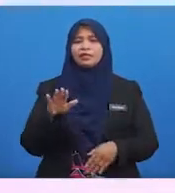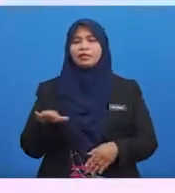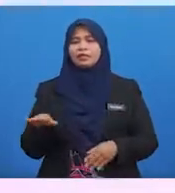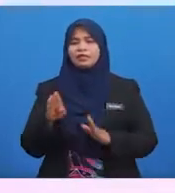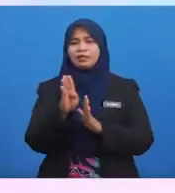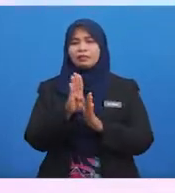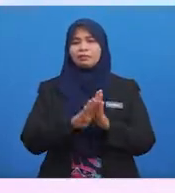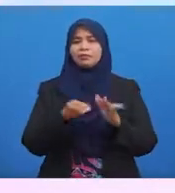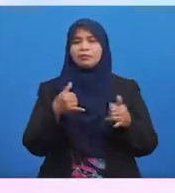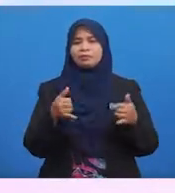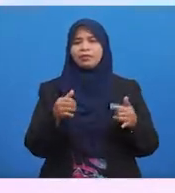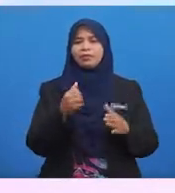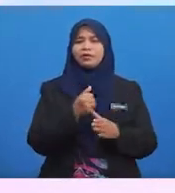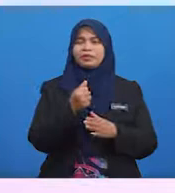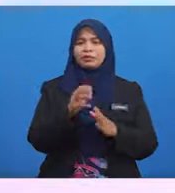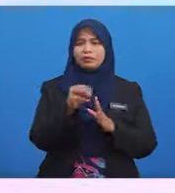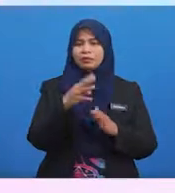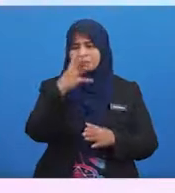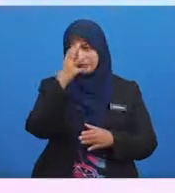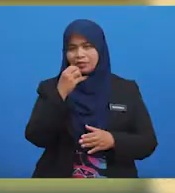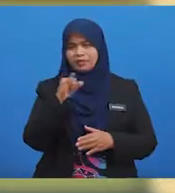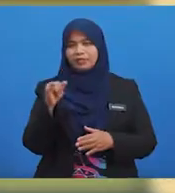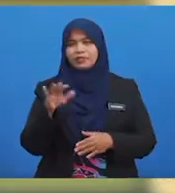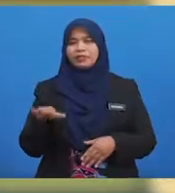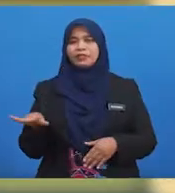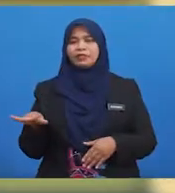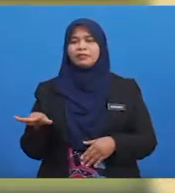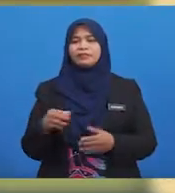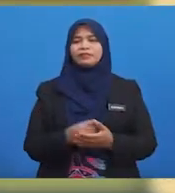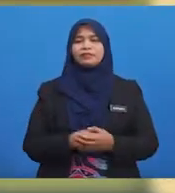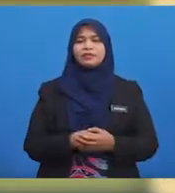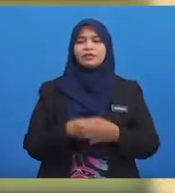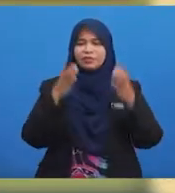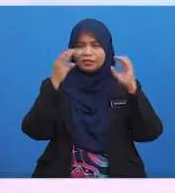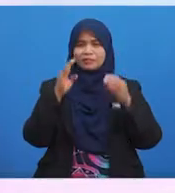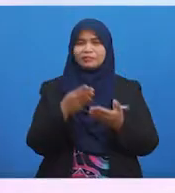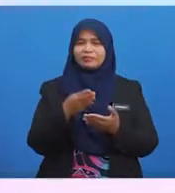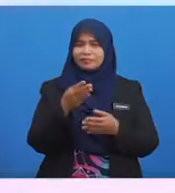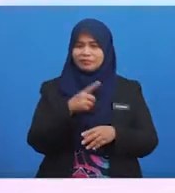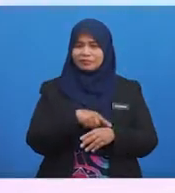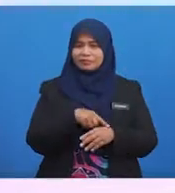atau lu marah sih Adik chegou bagi Mas eye